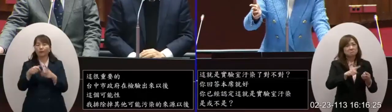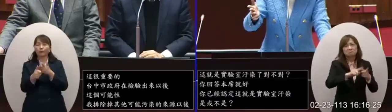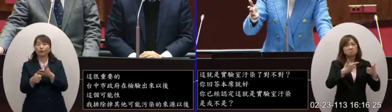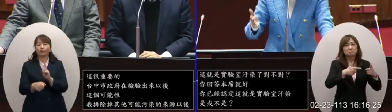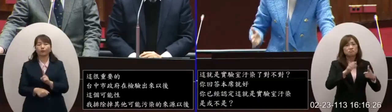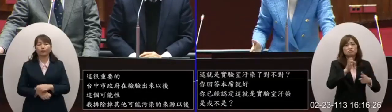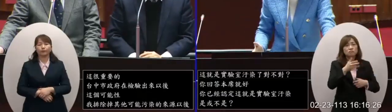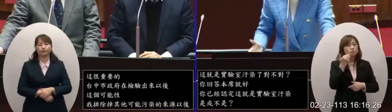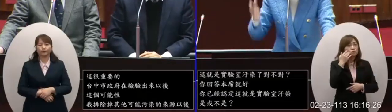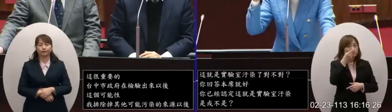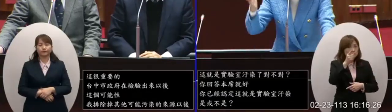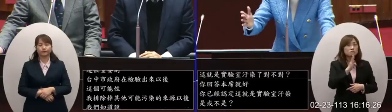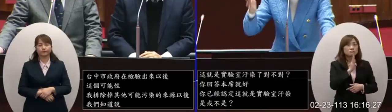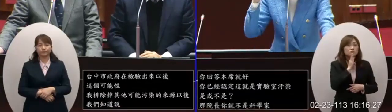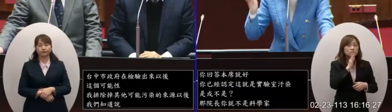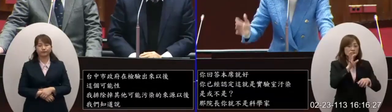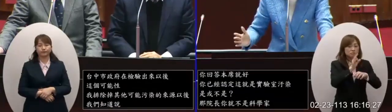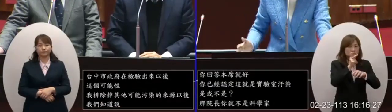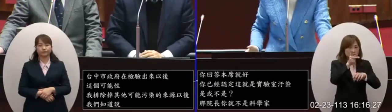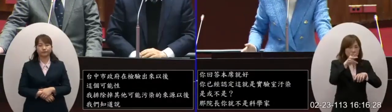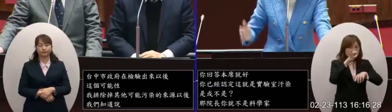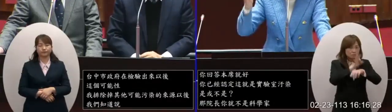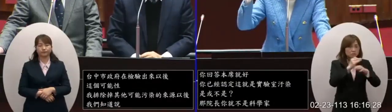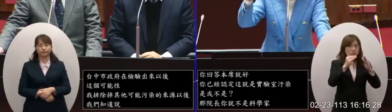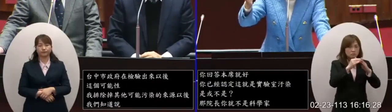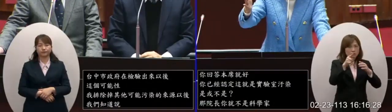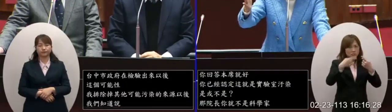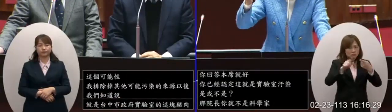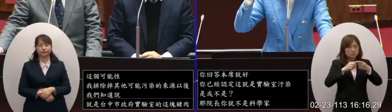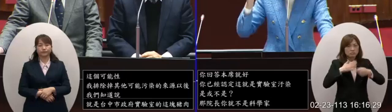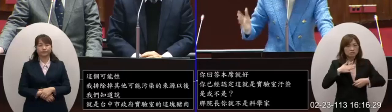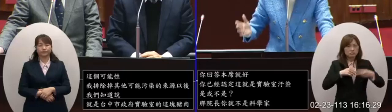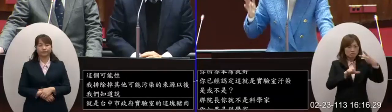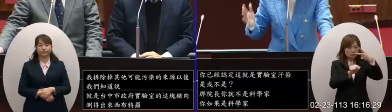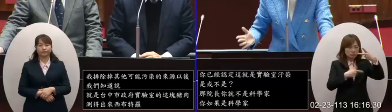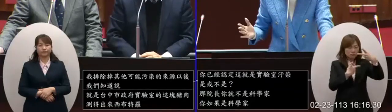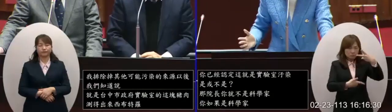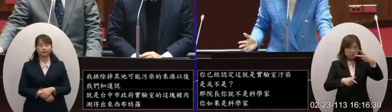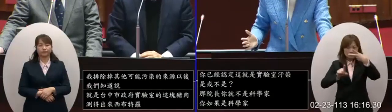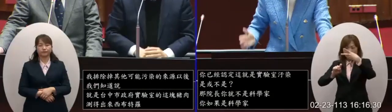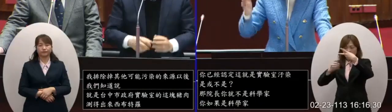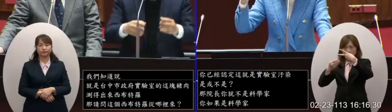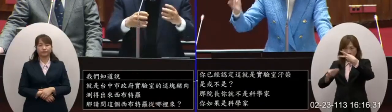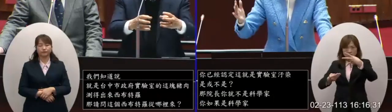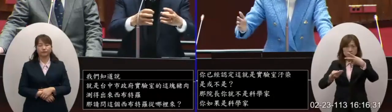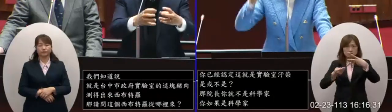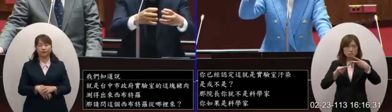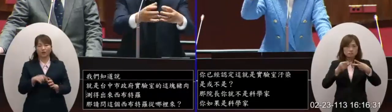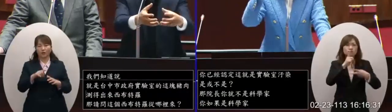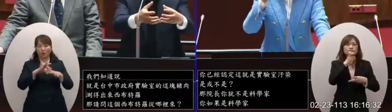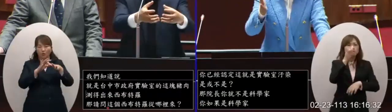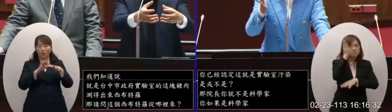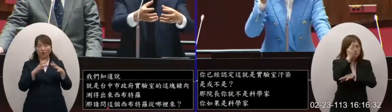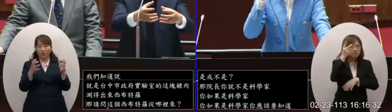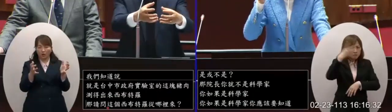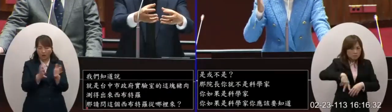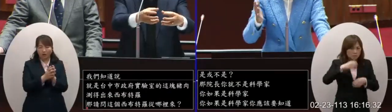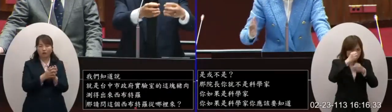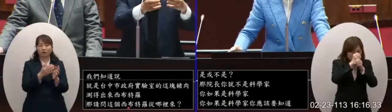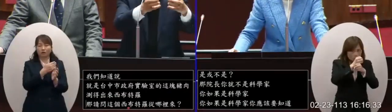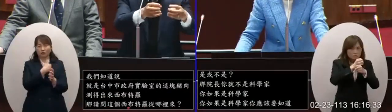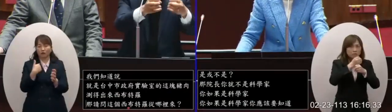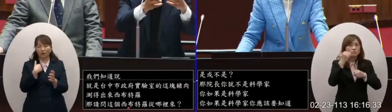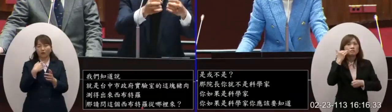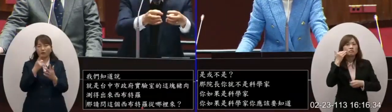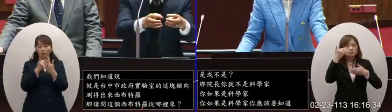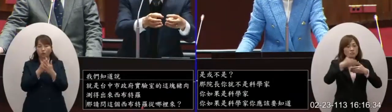如果是科学家，你应该要知道2月6号、2月19号中央复验还有审查实验室， 那你同一块肉当然测得出来、啊、 流程如